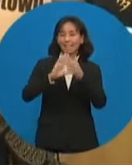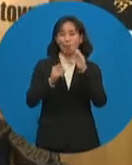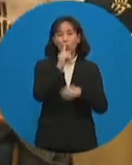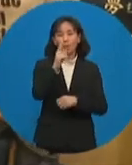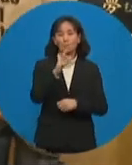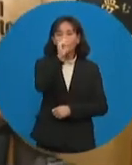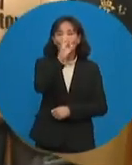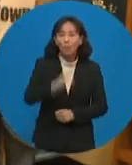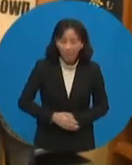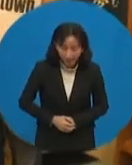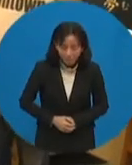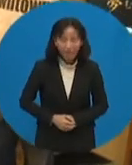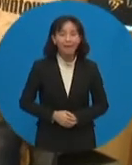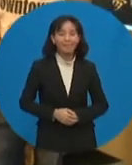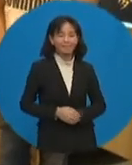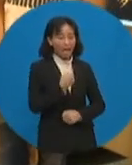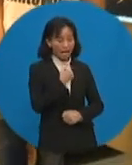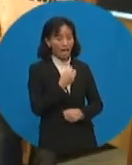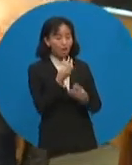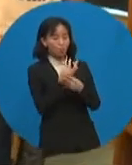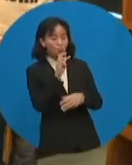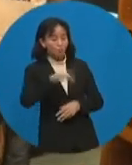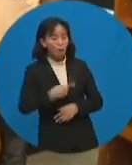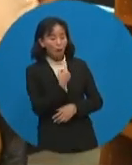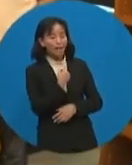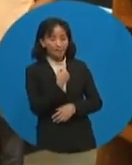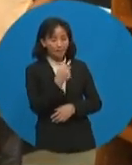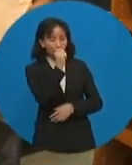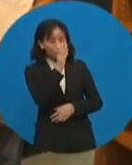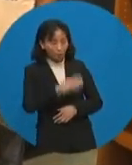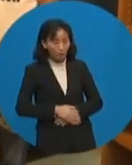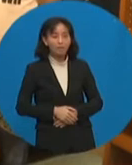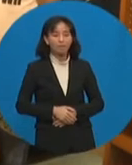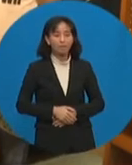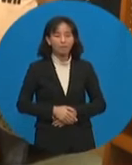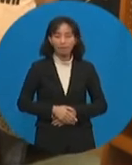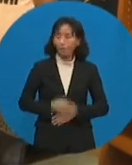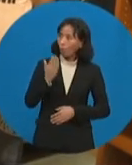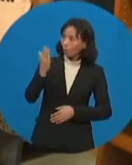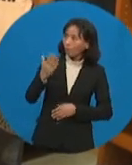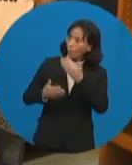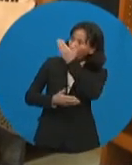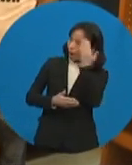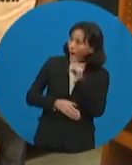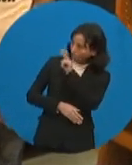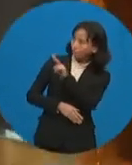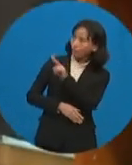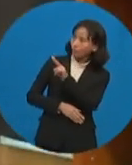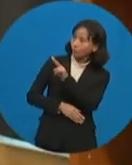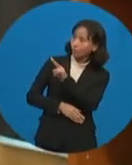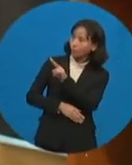たします。 お店長の湯川と申します。よろしくお願いします。 湯川さん。 はい。 湯川さんも お若く見えるんです